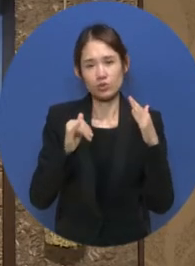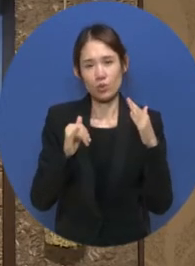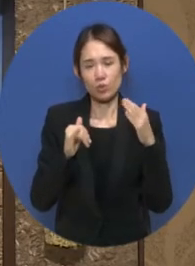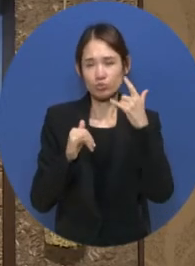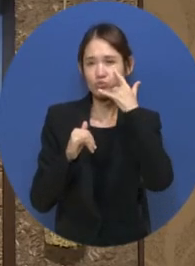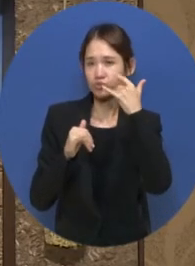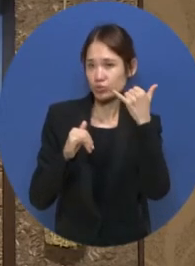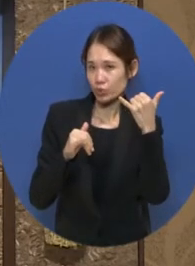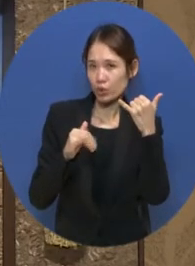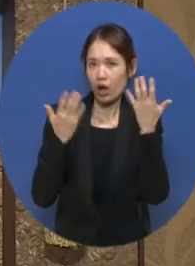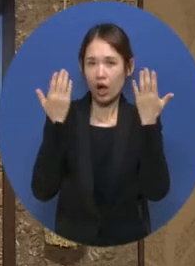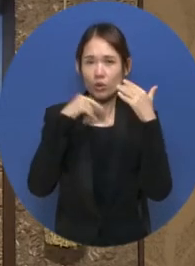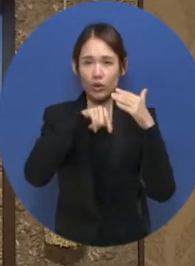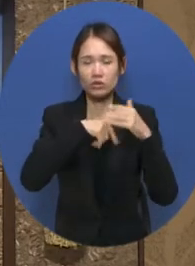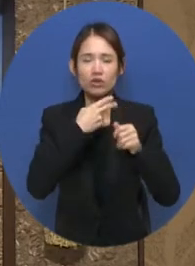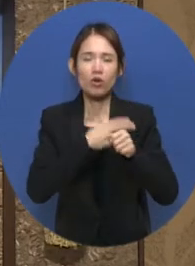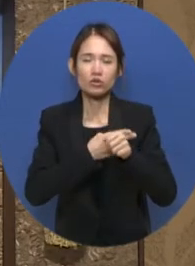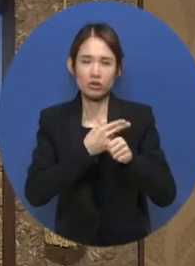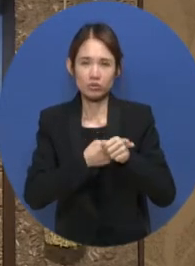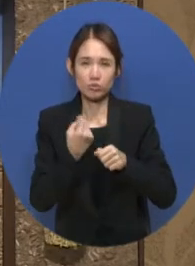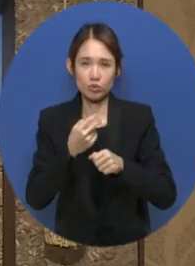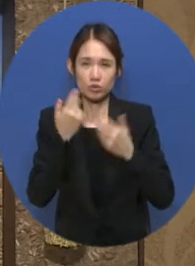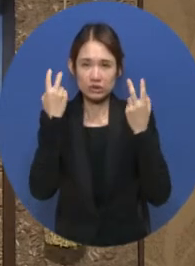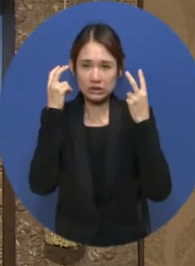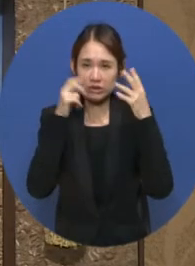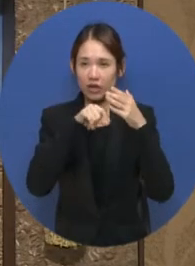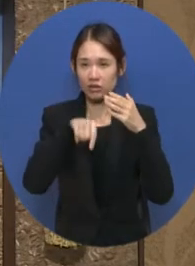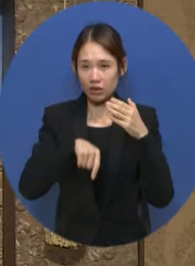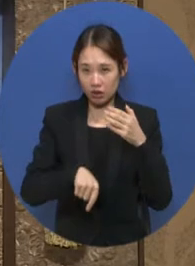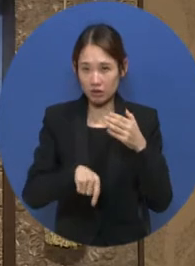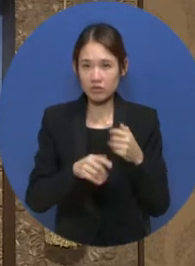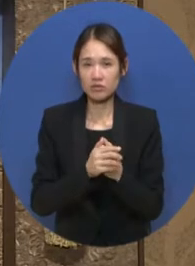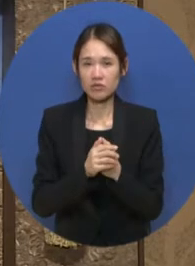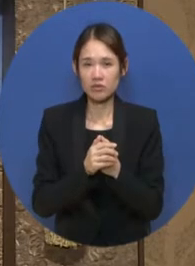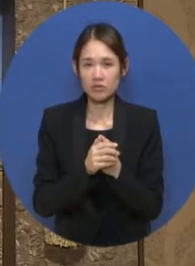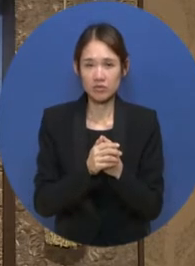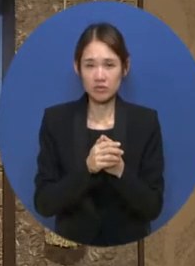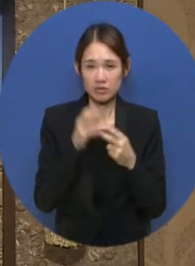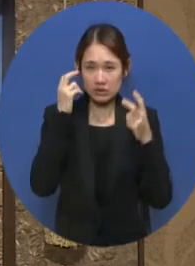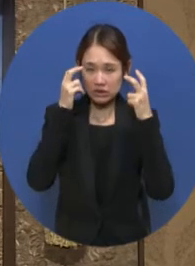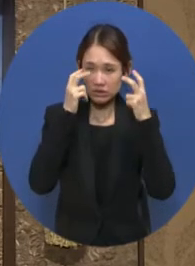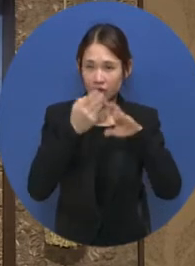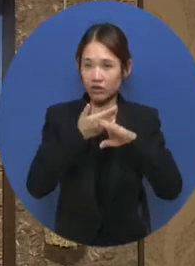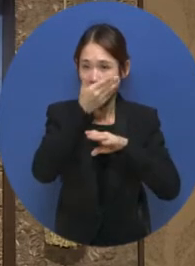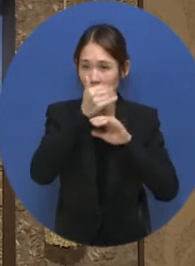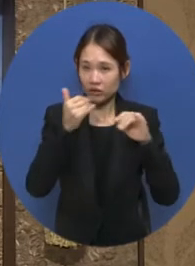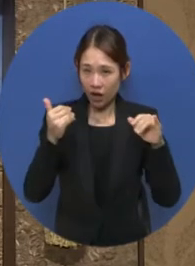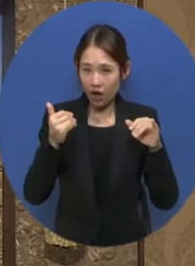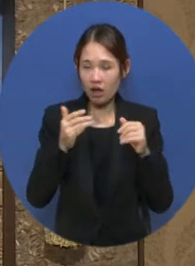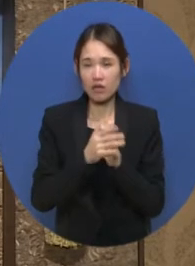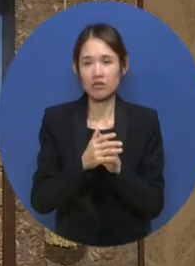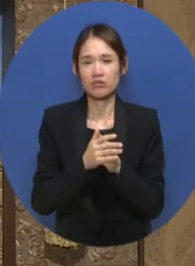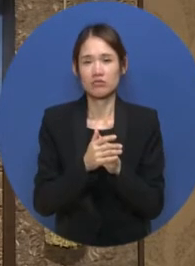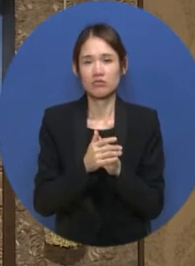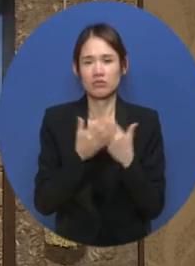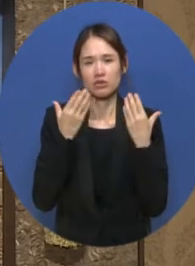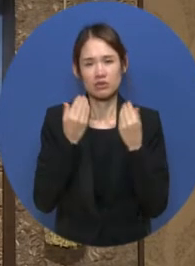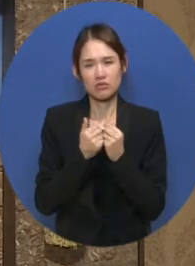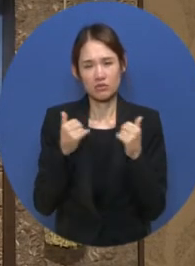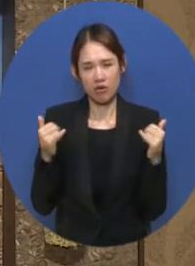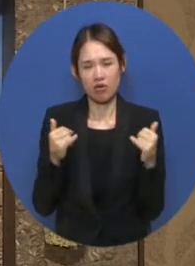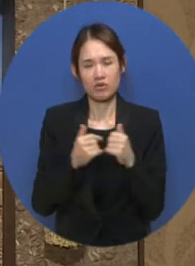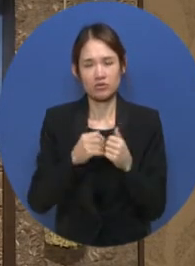수도 있구요 학교에서는 선생님 그리고 또 직장에서는 이제 직장에 상사들이 될 수 가 있는데요 이제 이런 사람들이 이제